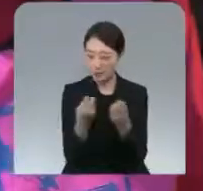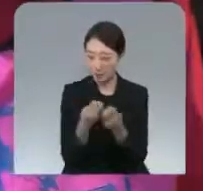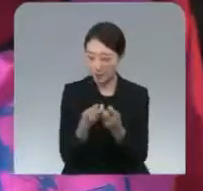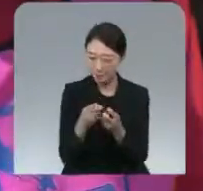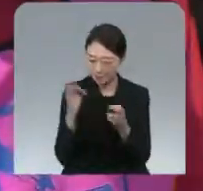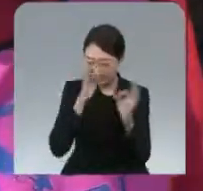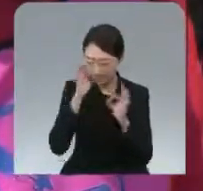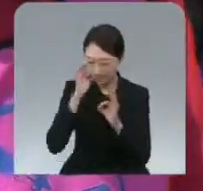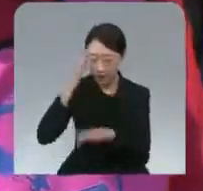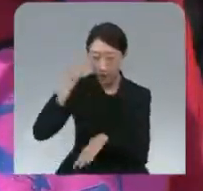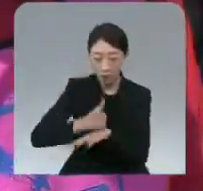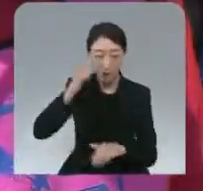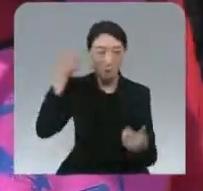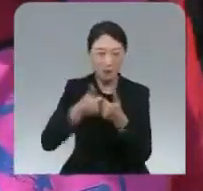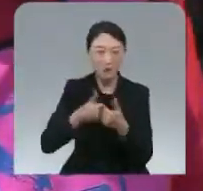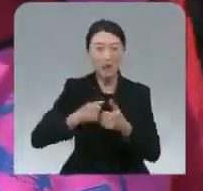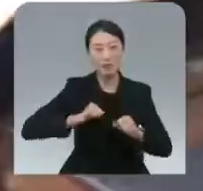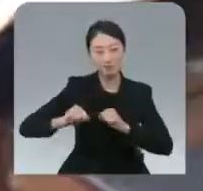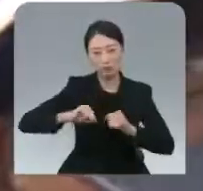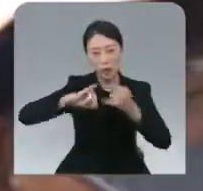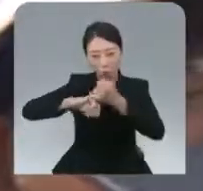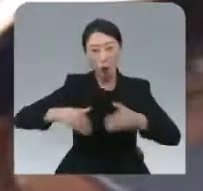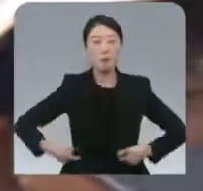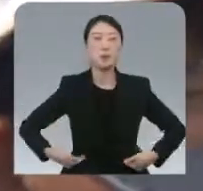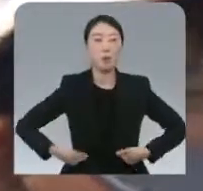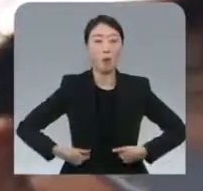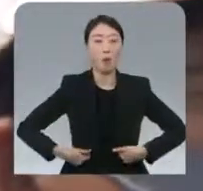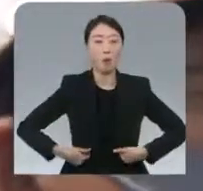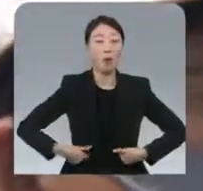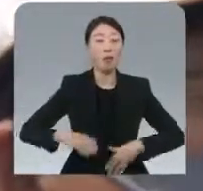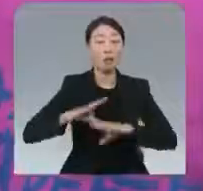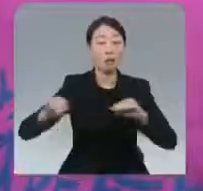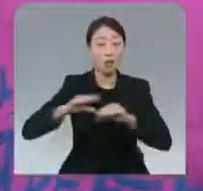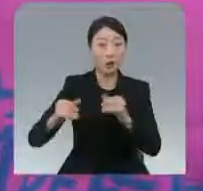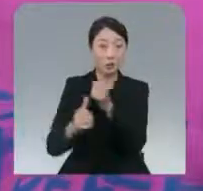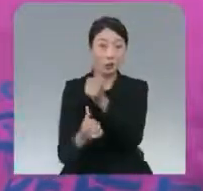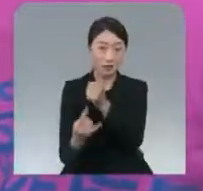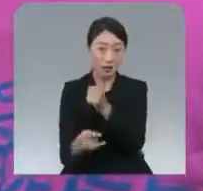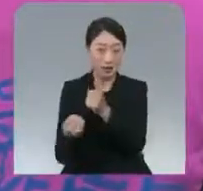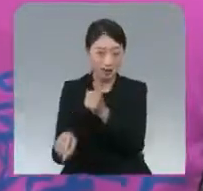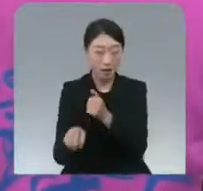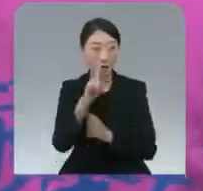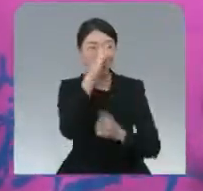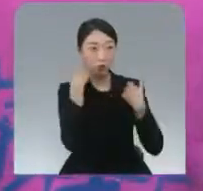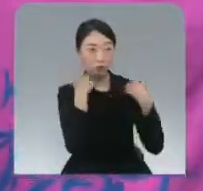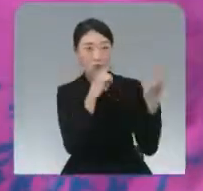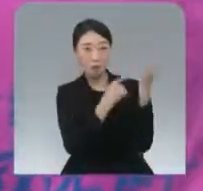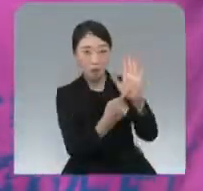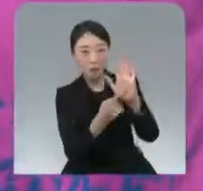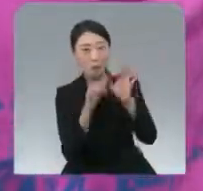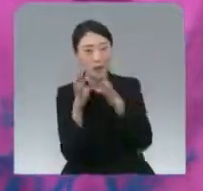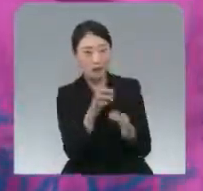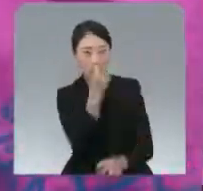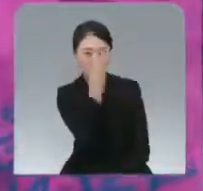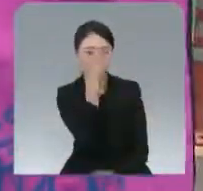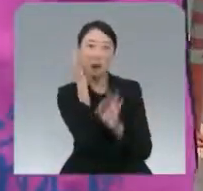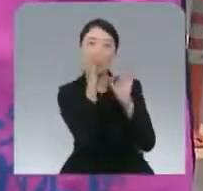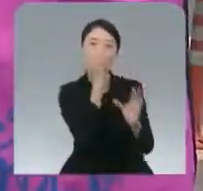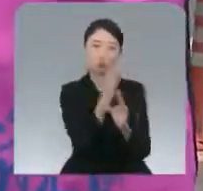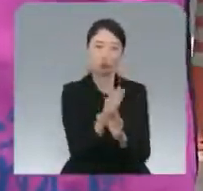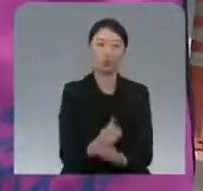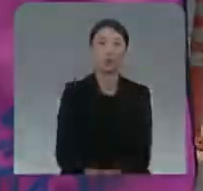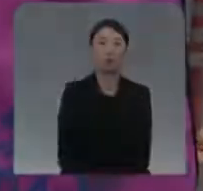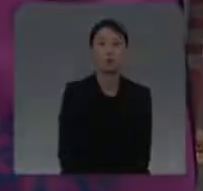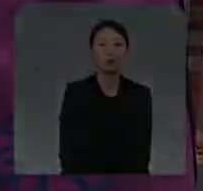melakukan unjukrasa terutama komite penanggulangan songju telah menyatakan penolakannya dan mengatakan pihaknya sedang memperhatikan langkah-langkah